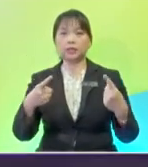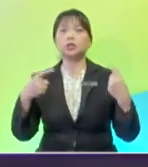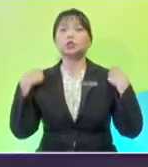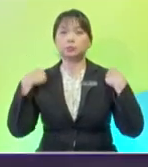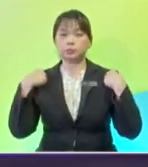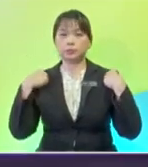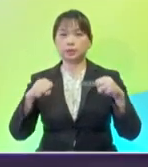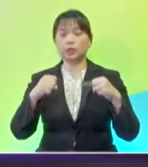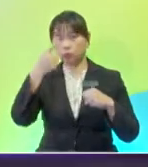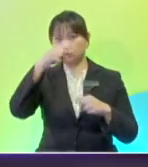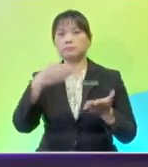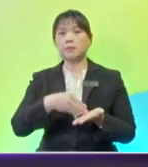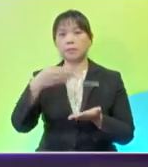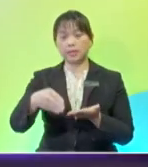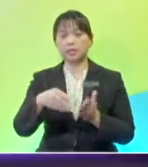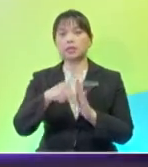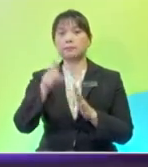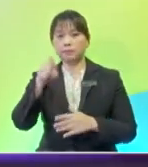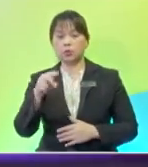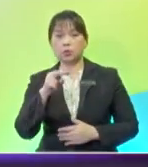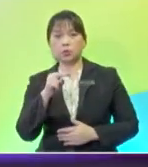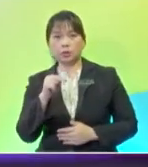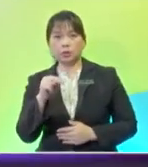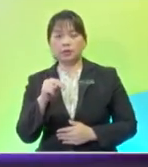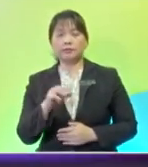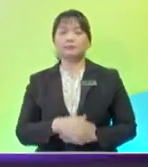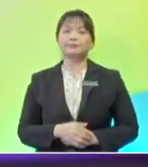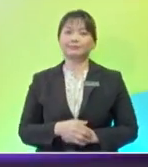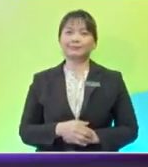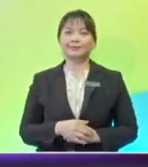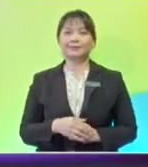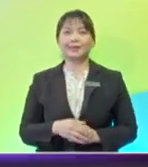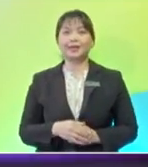keperluan rumah jadi ke pasaran yeah